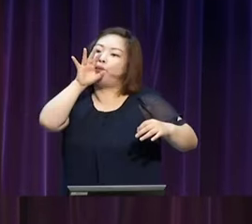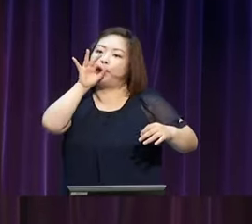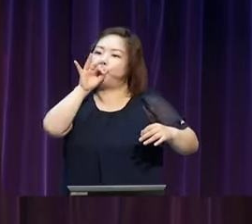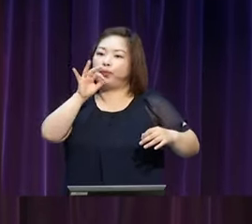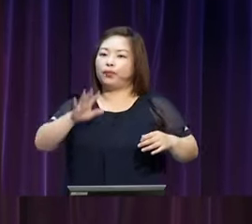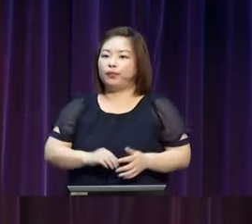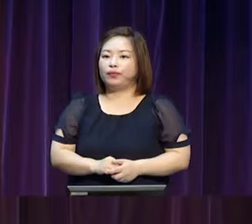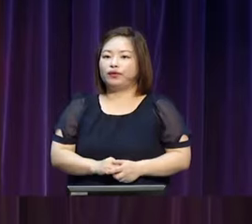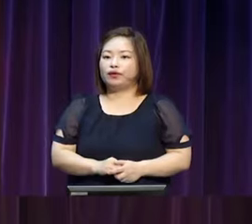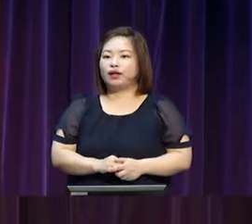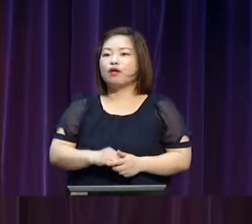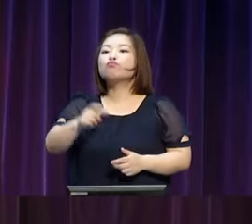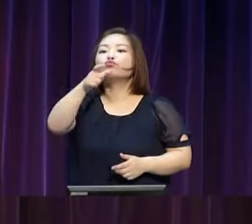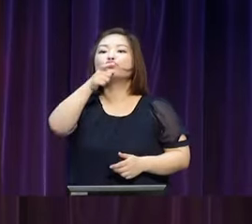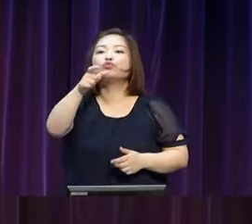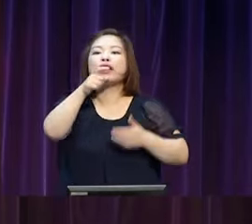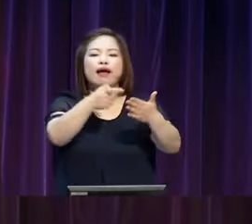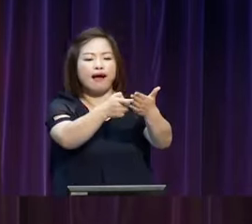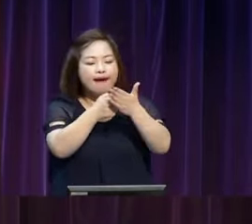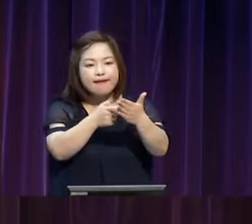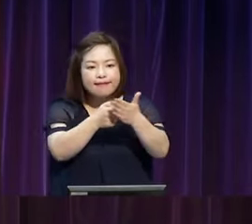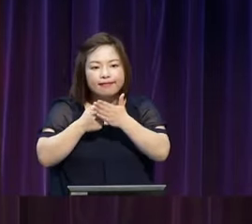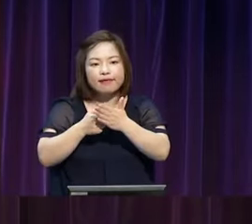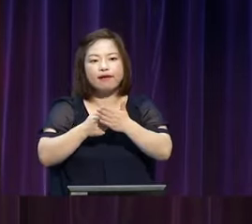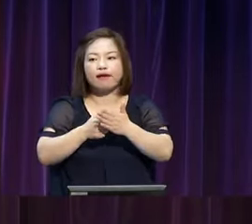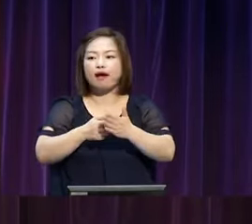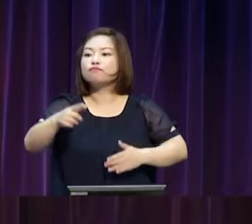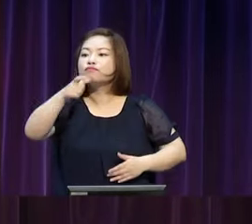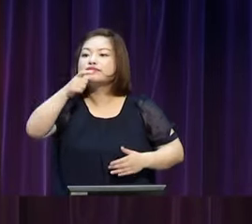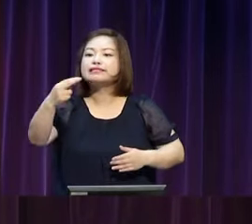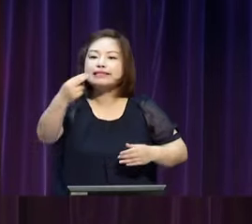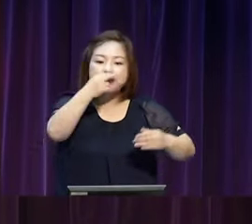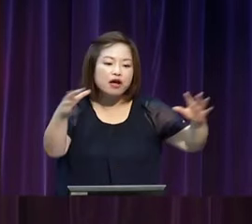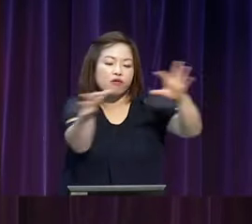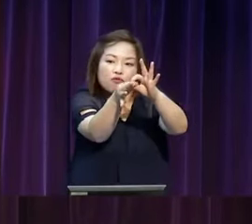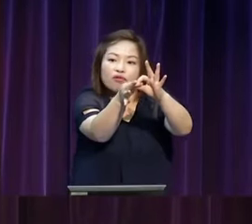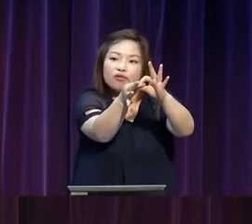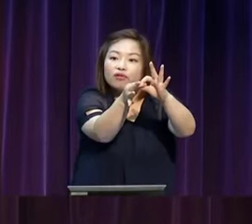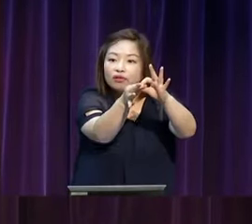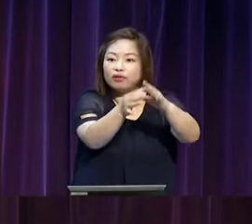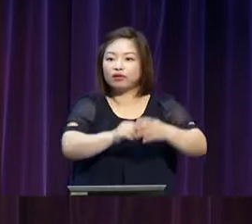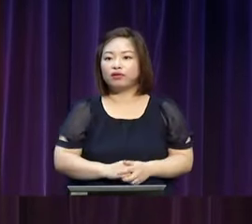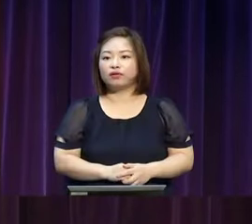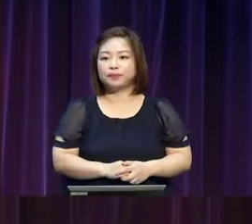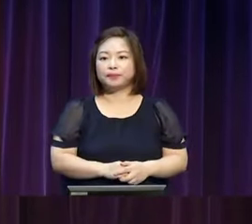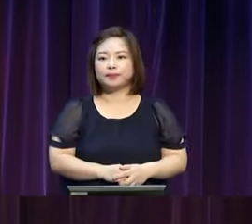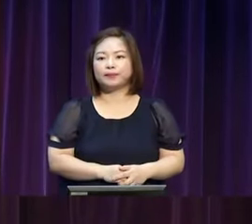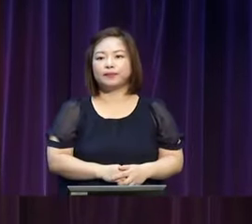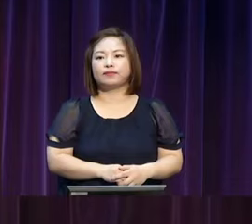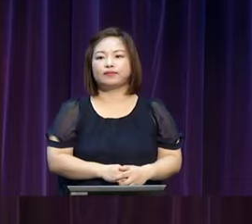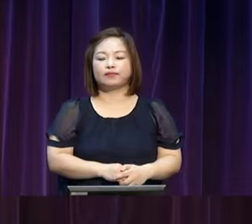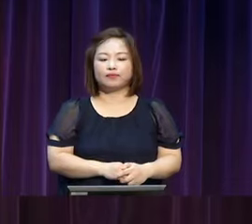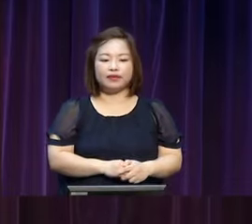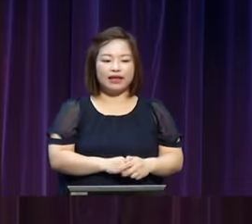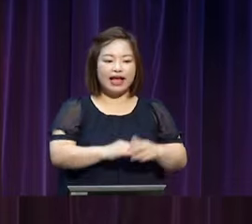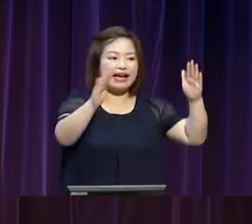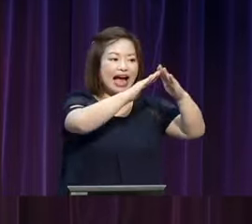예, 물이요 생명이에요. 몽골 사람들한테는 그래서